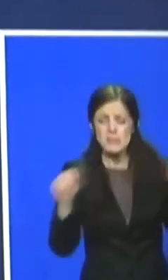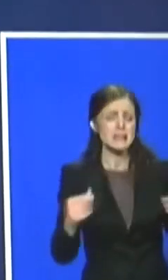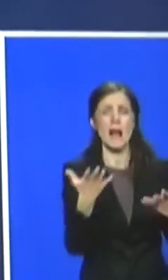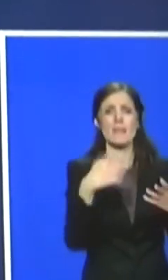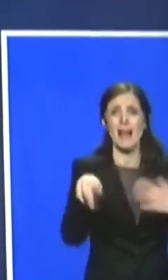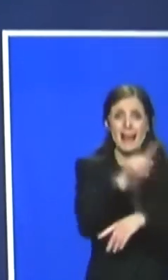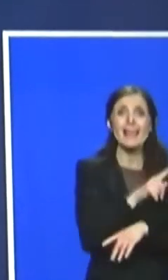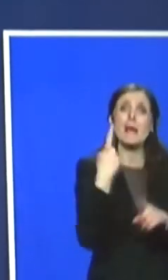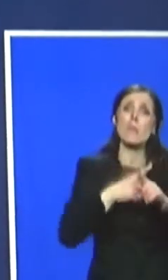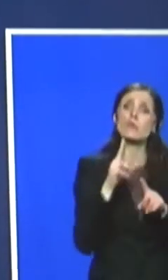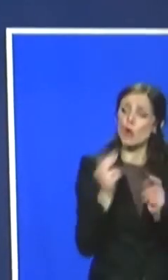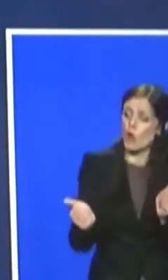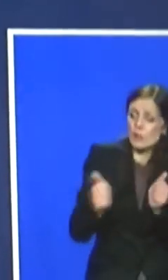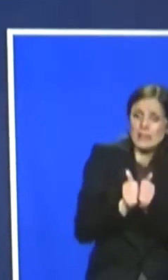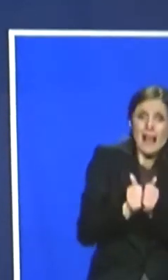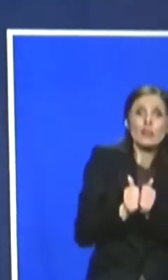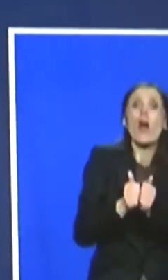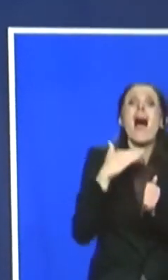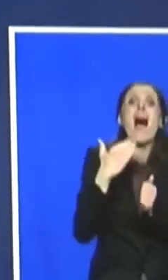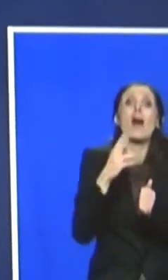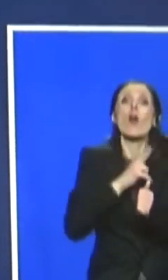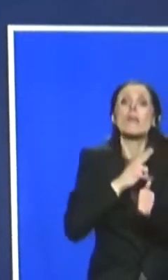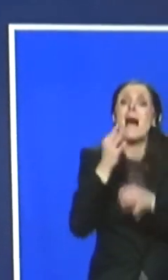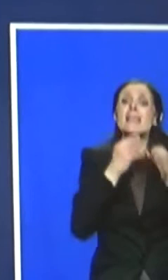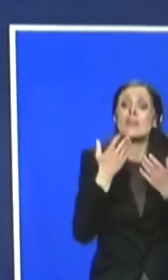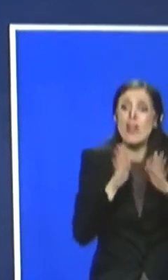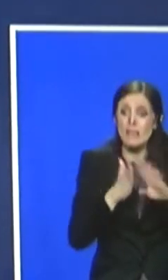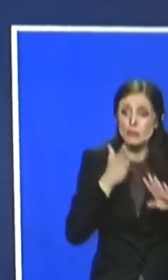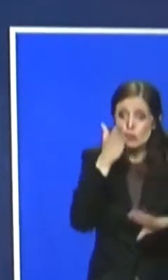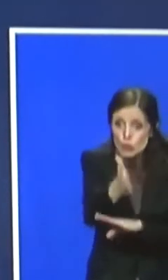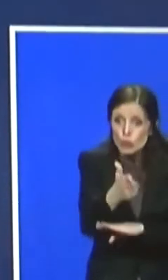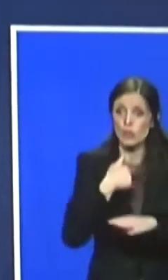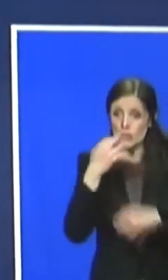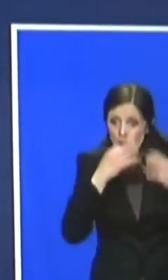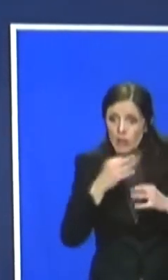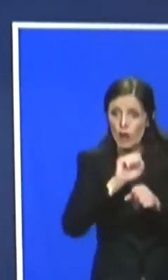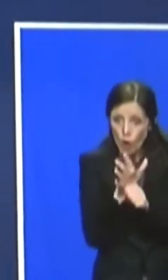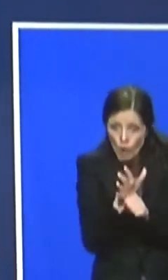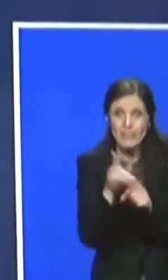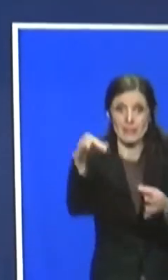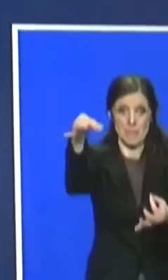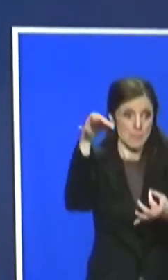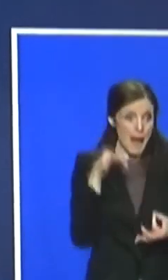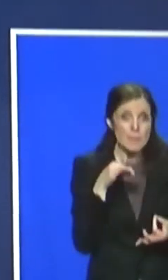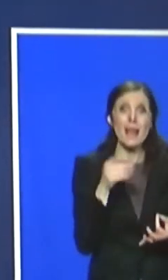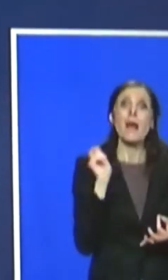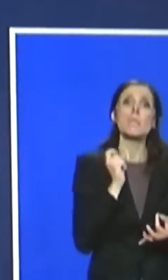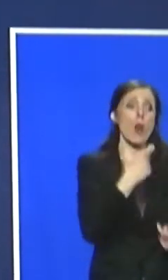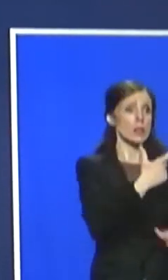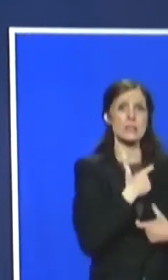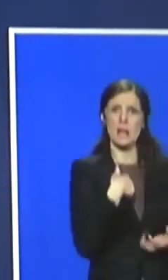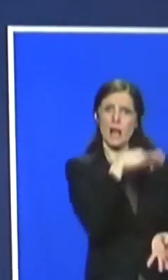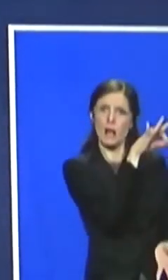imam izveštaj zdravstvene ustanove da je bio na pregledu, takođe mu se kreta i neće ograničavati. Znači, izuzetno je bitno za